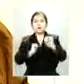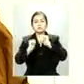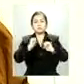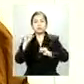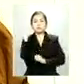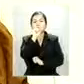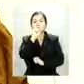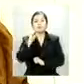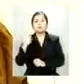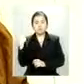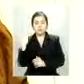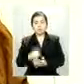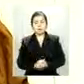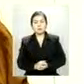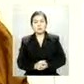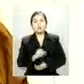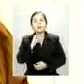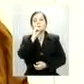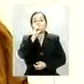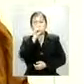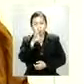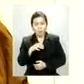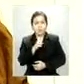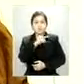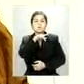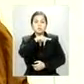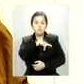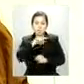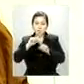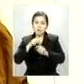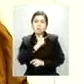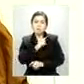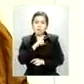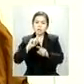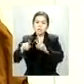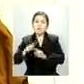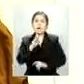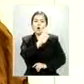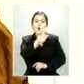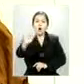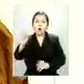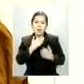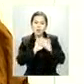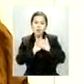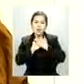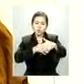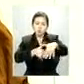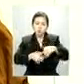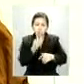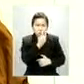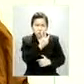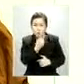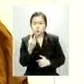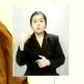ศาสนานั้นก็มีคนที่รักศาสนาของเขามีคนที่คอยเฝ้าดูระวังเพราะฉะนั้นเนี่ยเมื่อเราไปทำอะไร